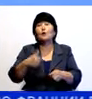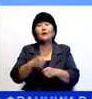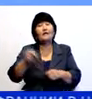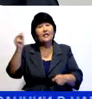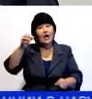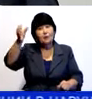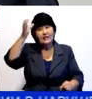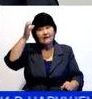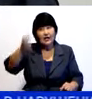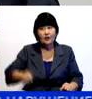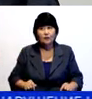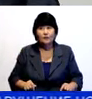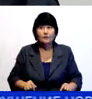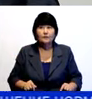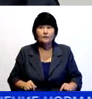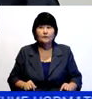образования.